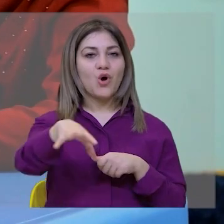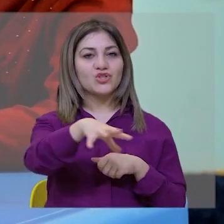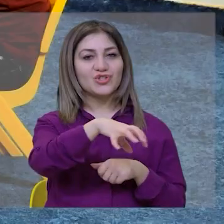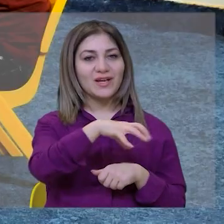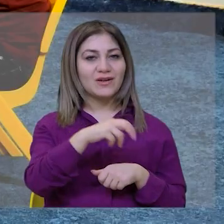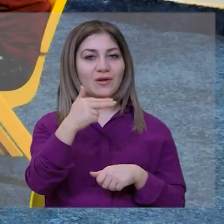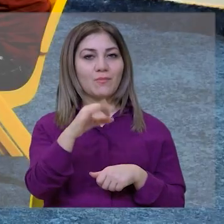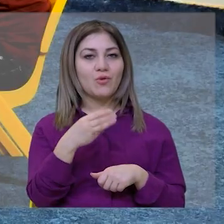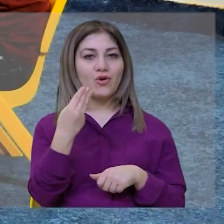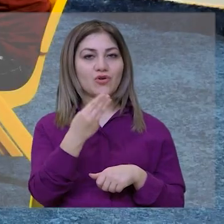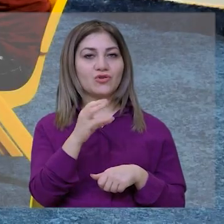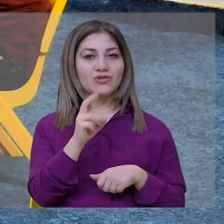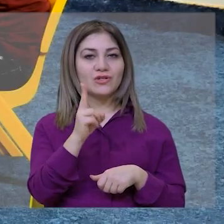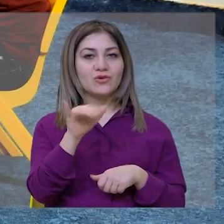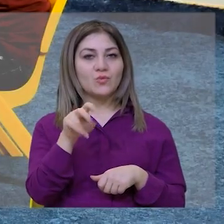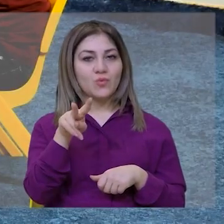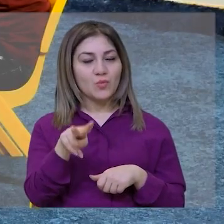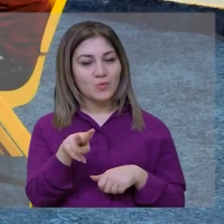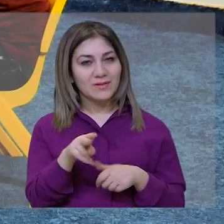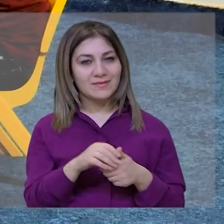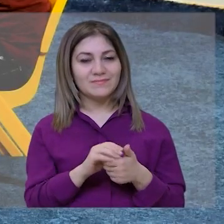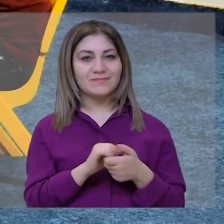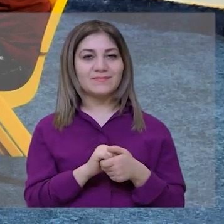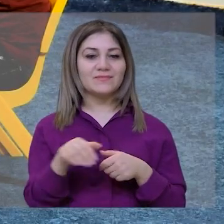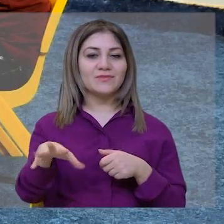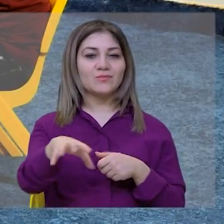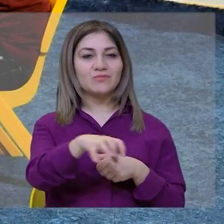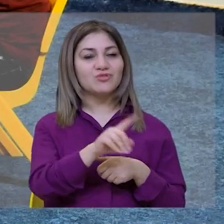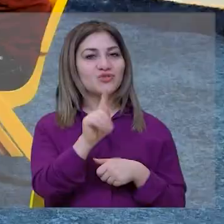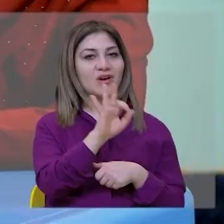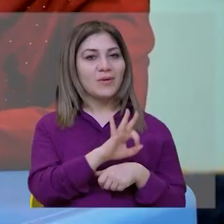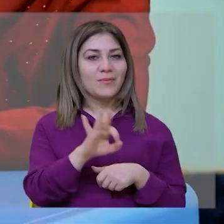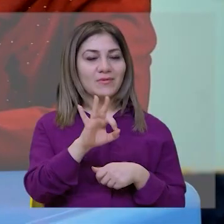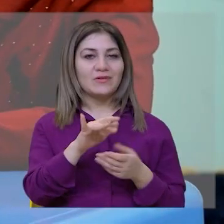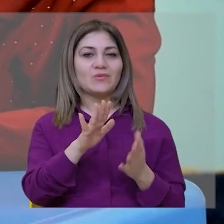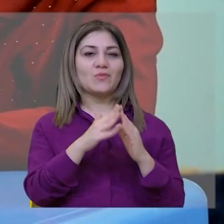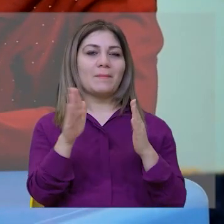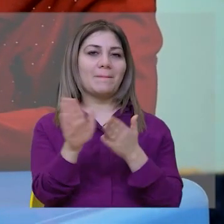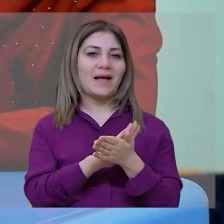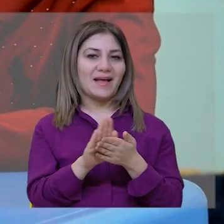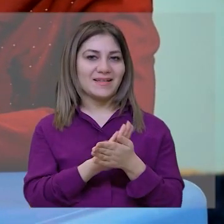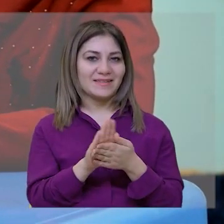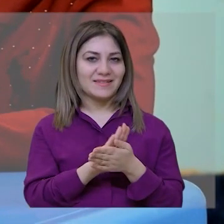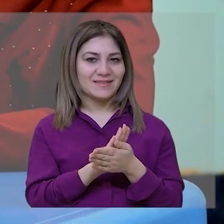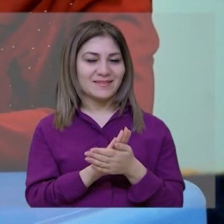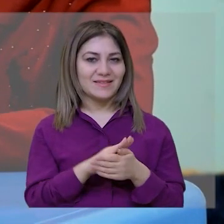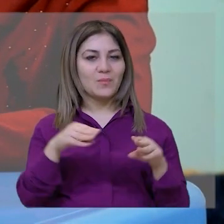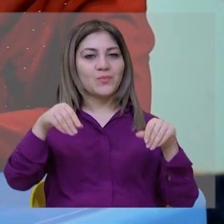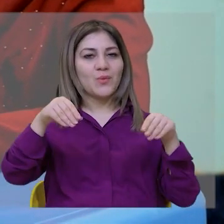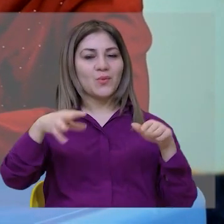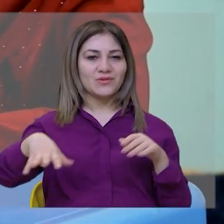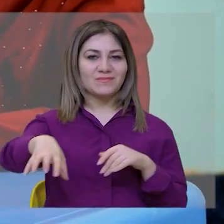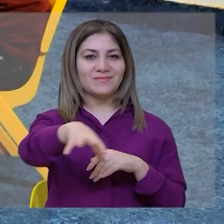կուն կամ փոշեցուցիչ։ Ահա, այն ինչի համար է պետք գալիս։ Որ մենք կարողանանք